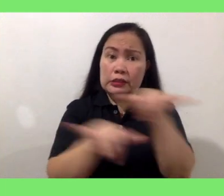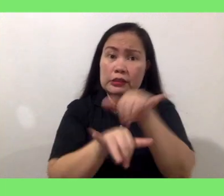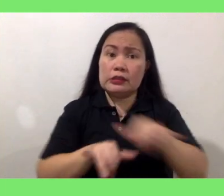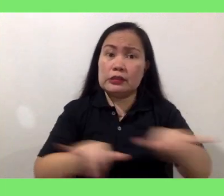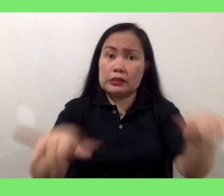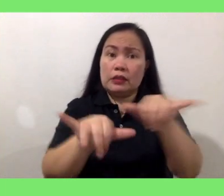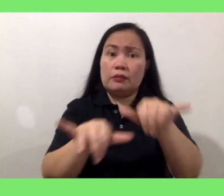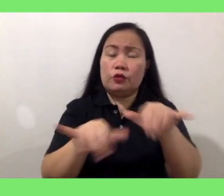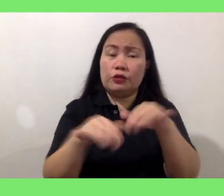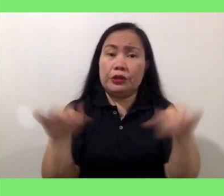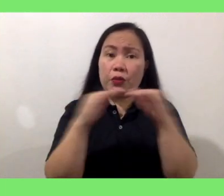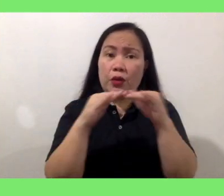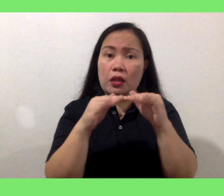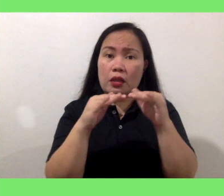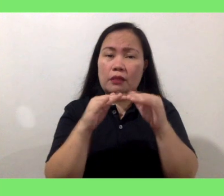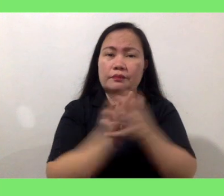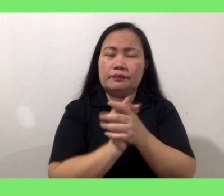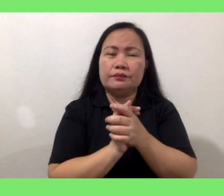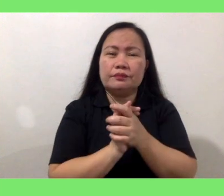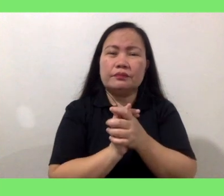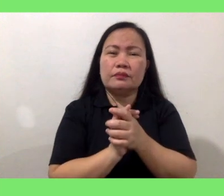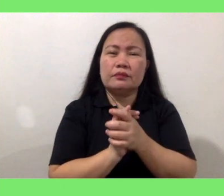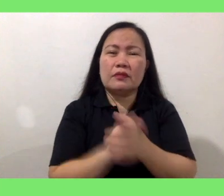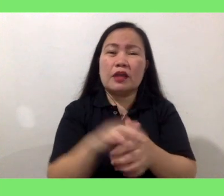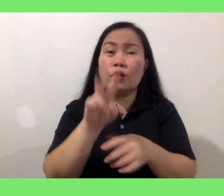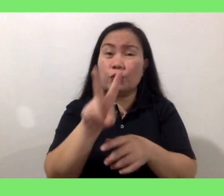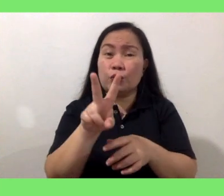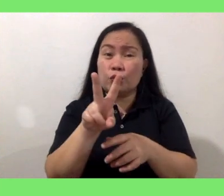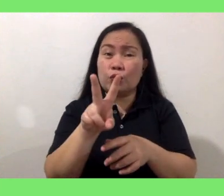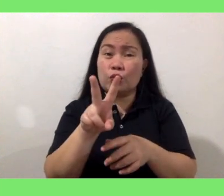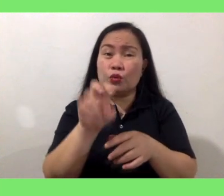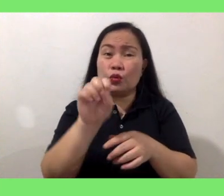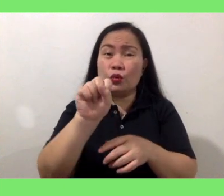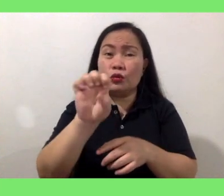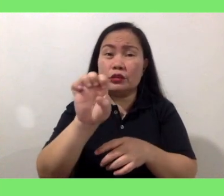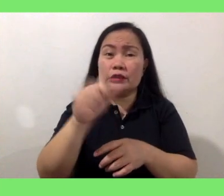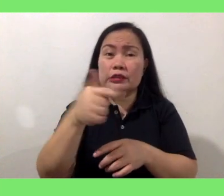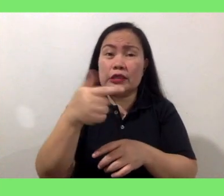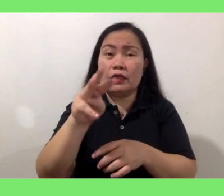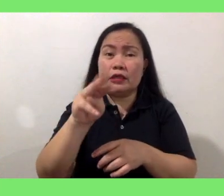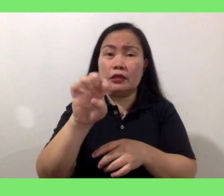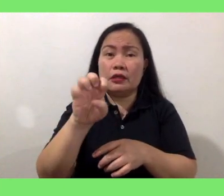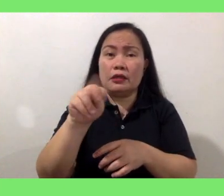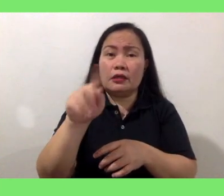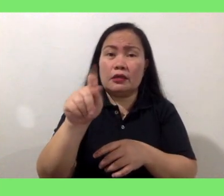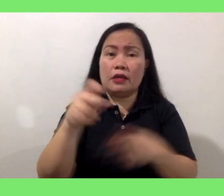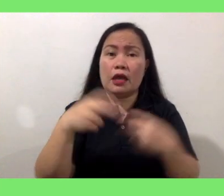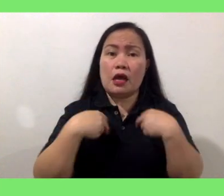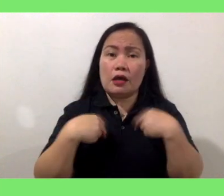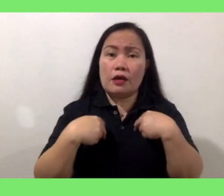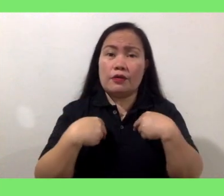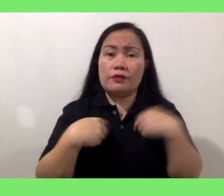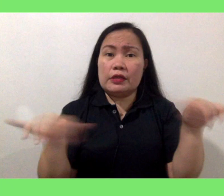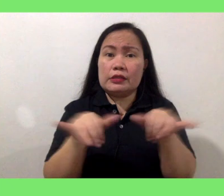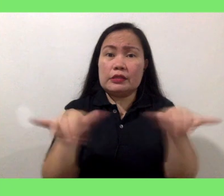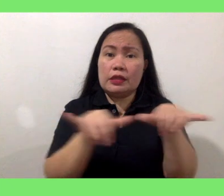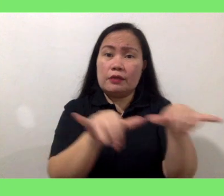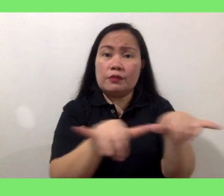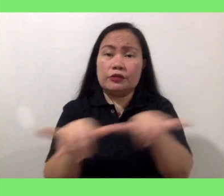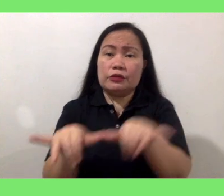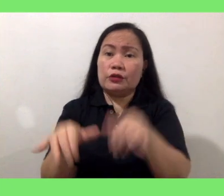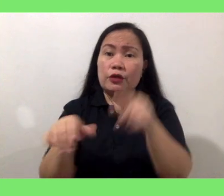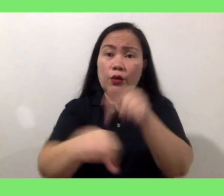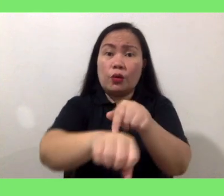na pareho sila or equal? Okay? So, two segments having the same measure or length are said to